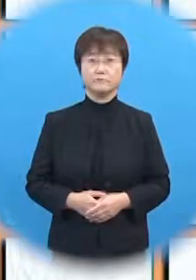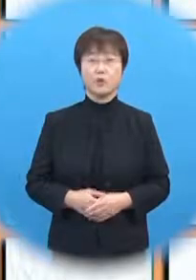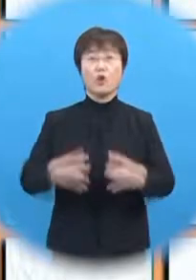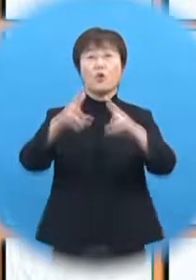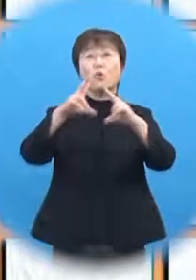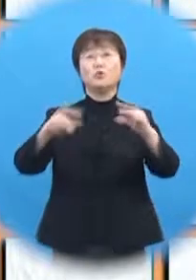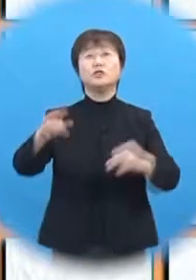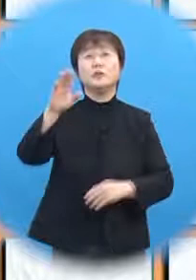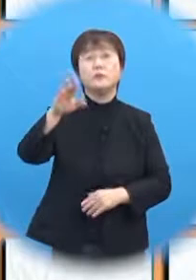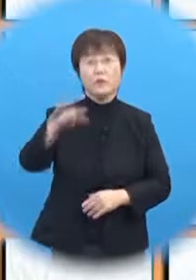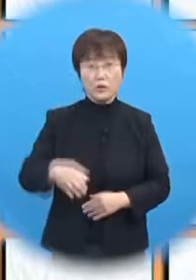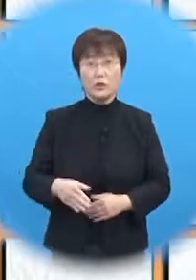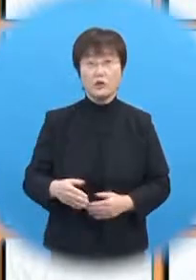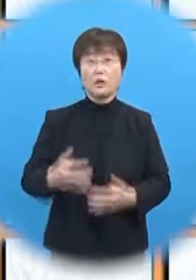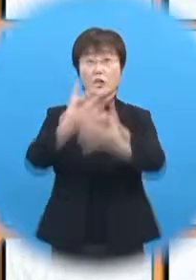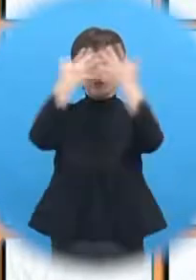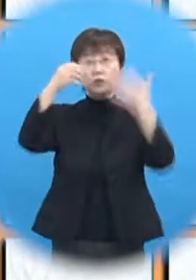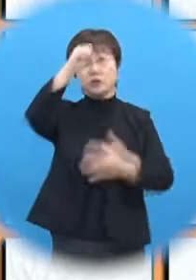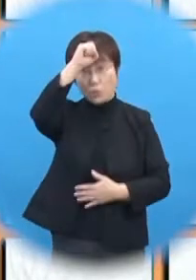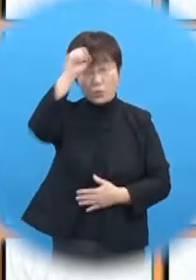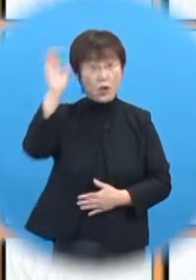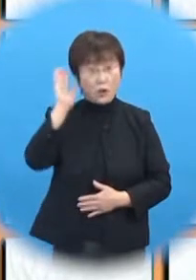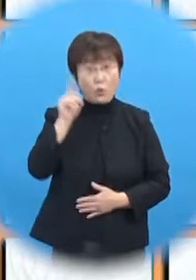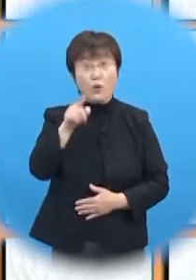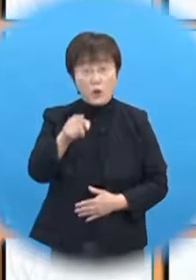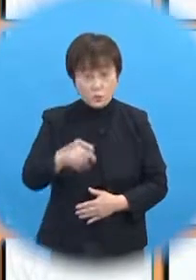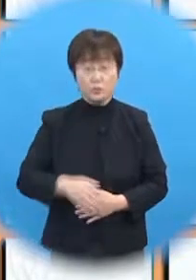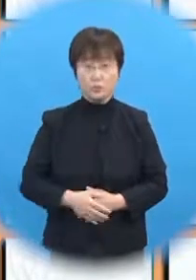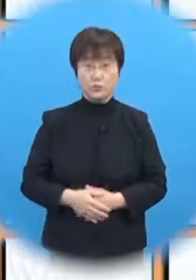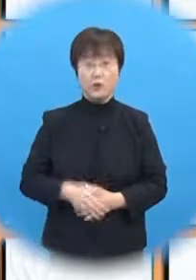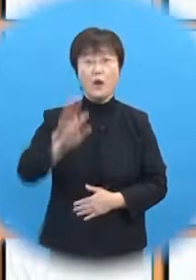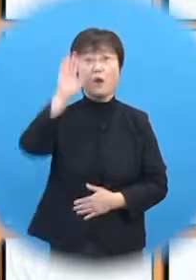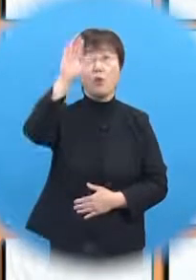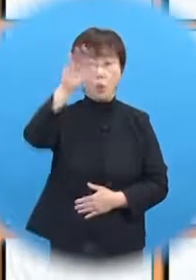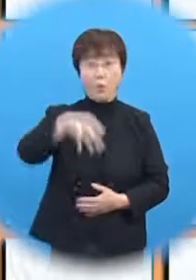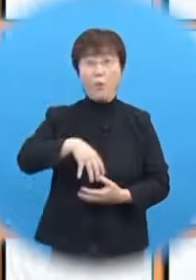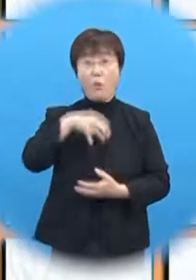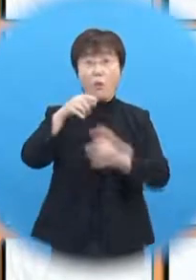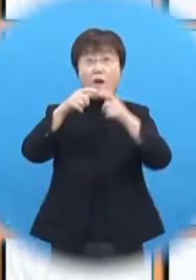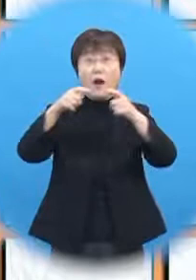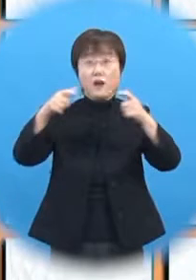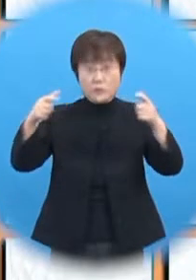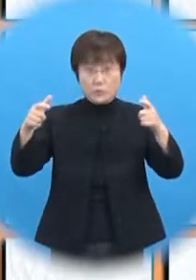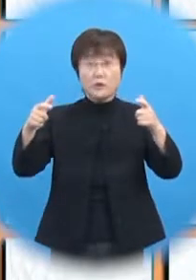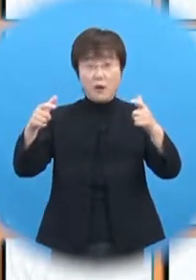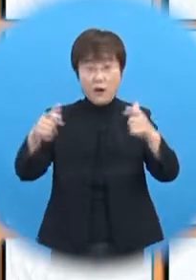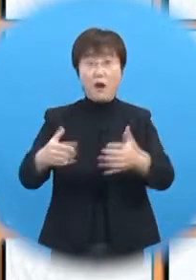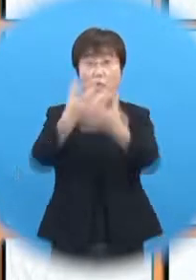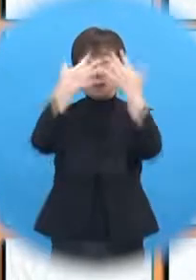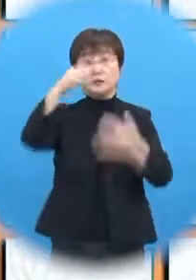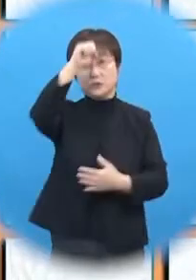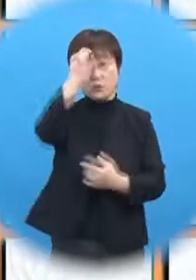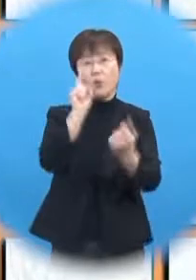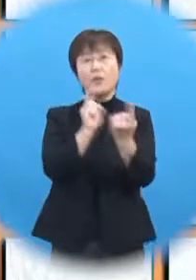富士っぴー、認知症って聞いたことある？今後ますます高齢化が進む中、認知症